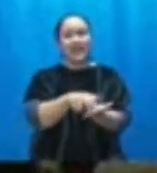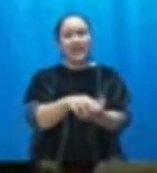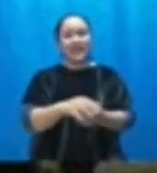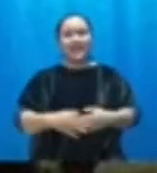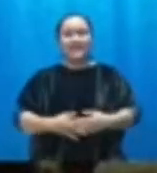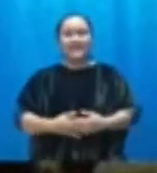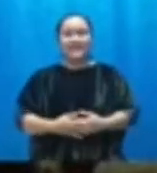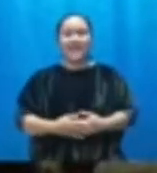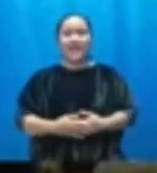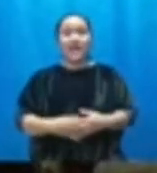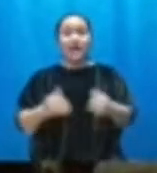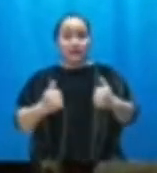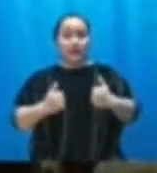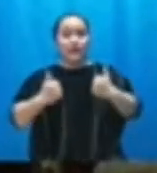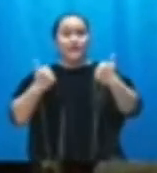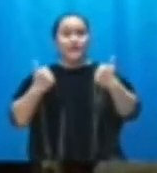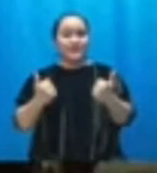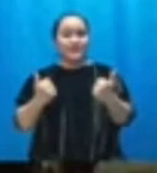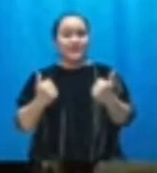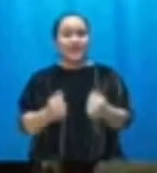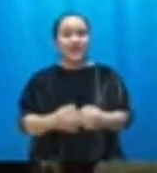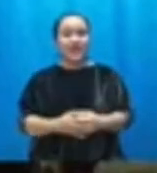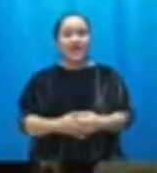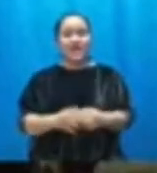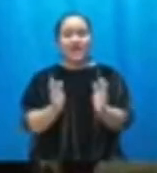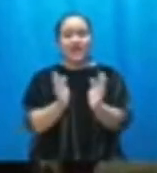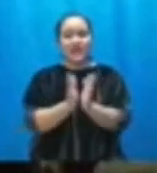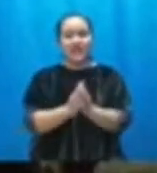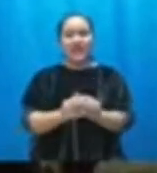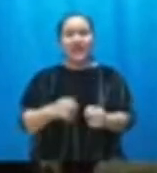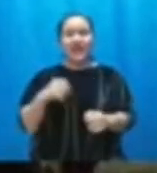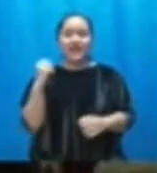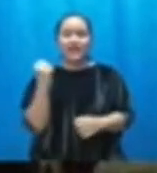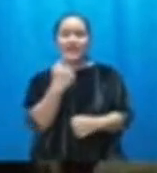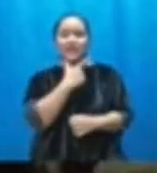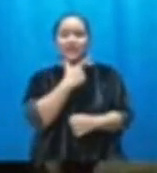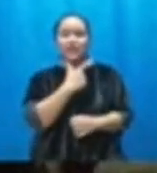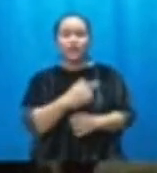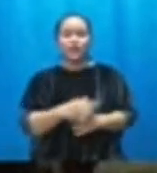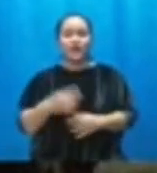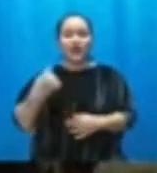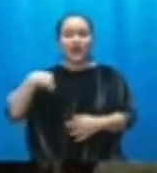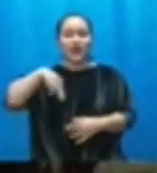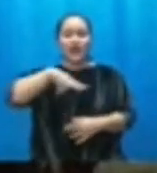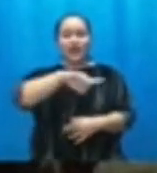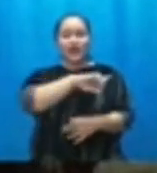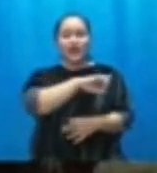jalan kebenaran dan hidup kami